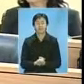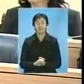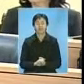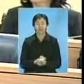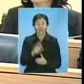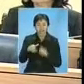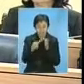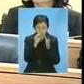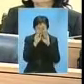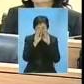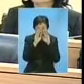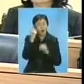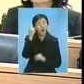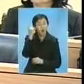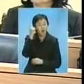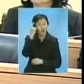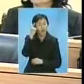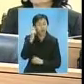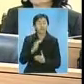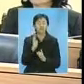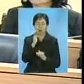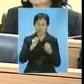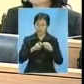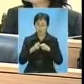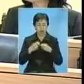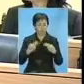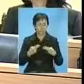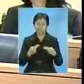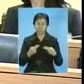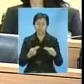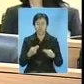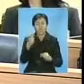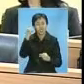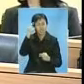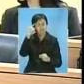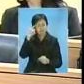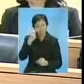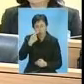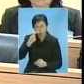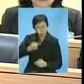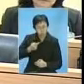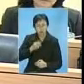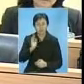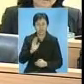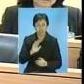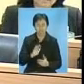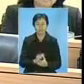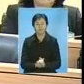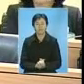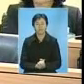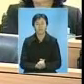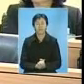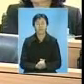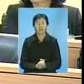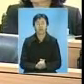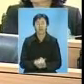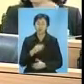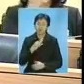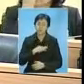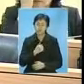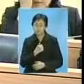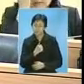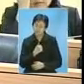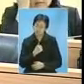ตื่นรู้ว่าจริงๆแล้วความเชื่อที่ตายตัวนั้นจริงๆแล้วเป็นเรื่องดีหรือเปล่